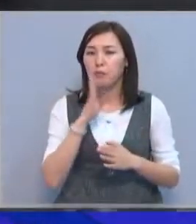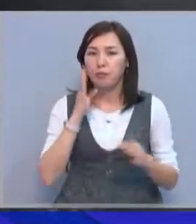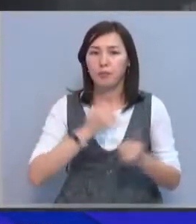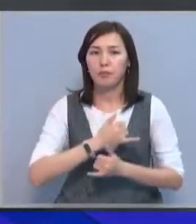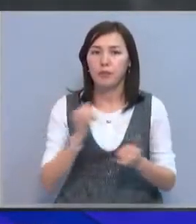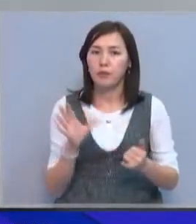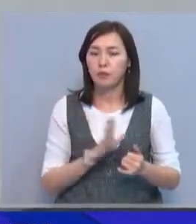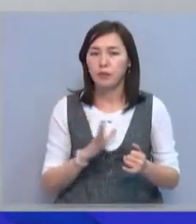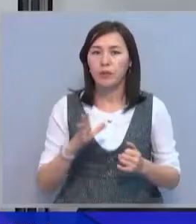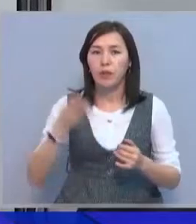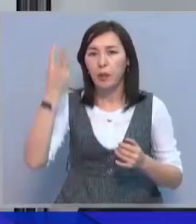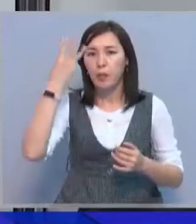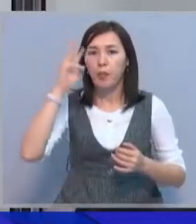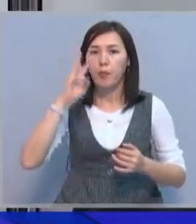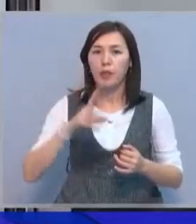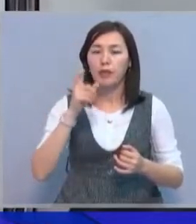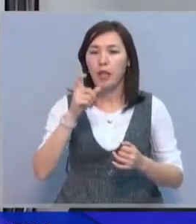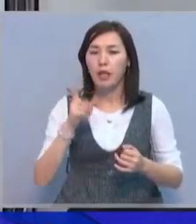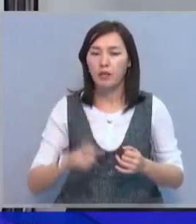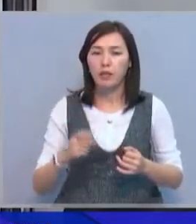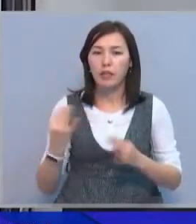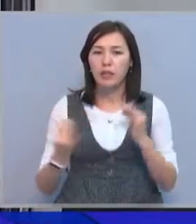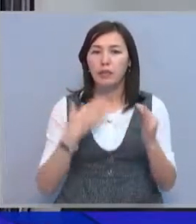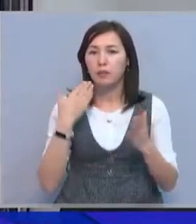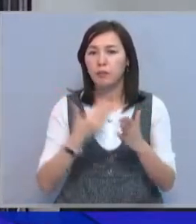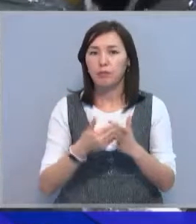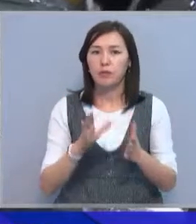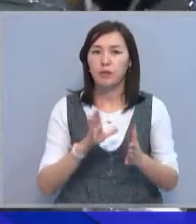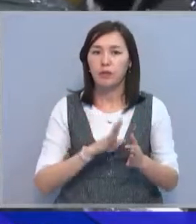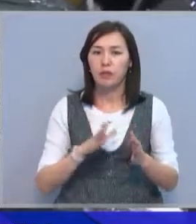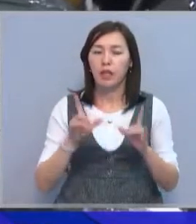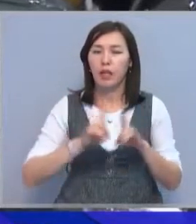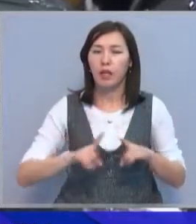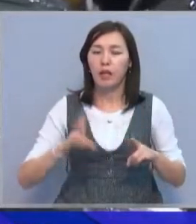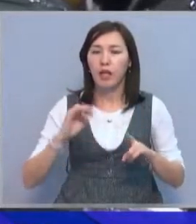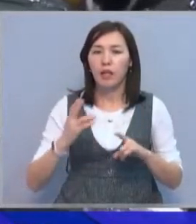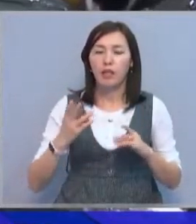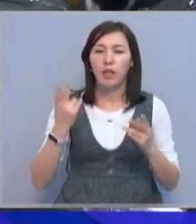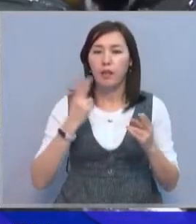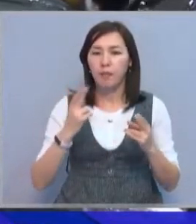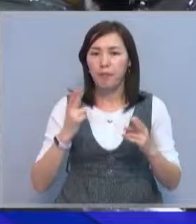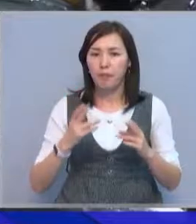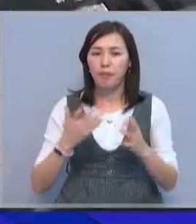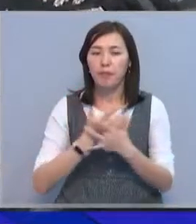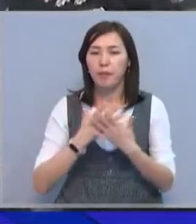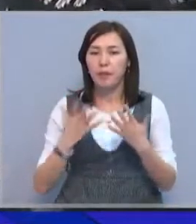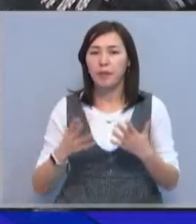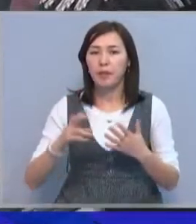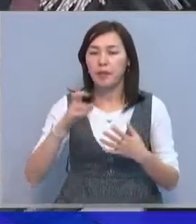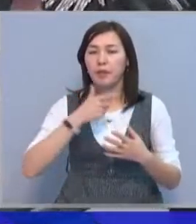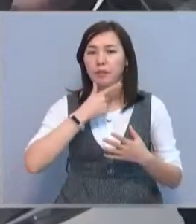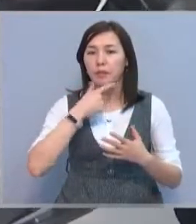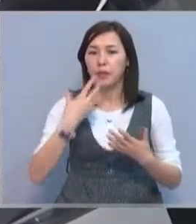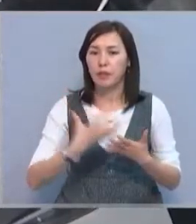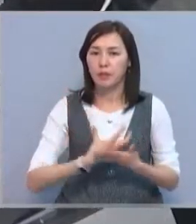қауымына арналған. Сәндік төл туындылар халық арасында қызу сұранысқа ие болды. Әсіресе ұлттық нақышты дәріптейтін бұйымдар ел